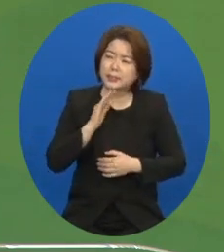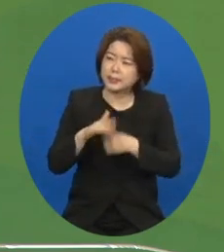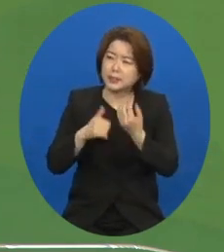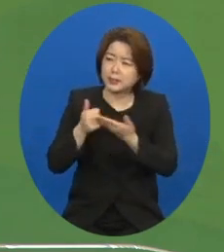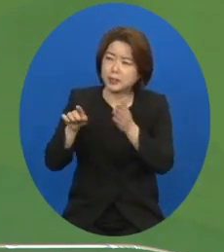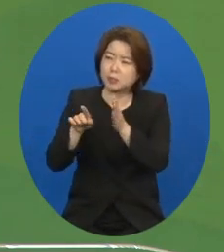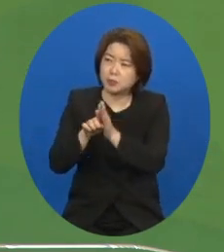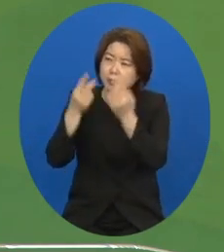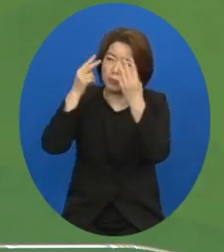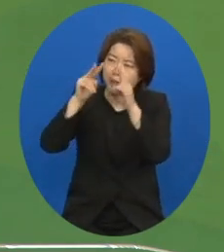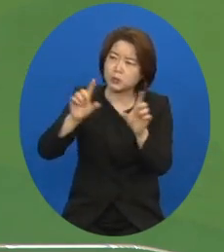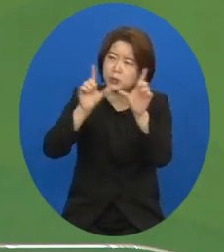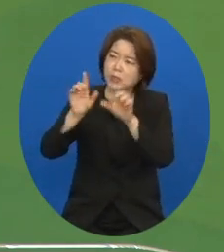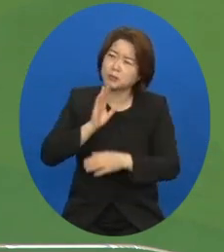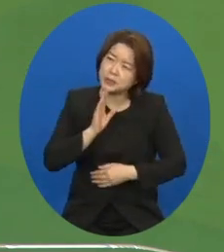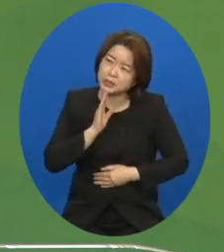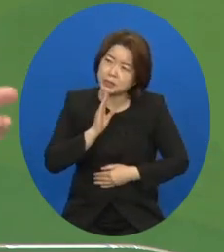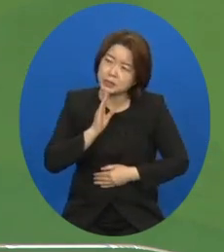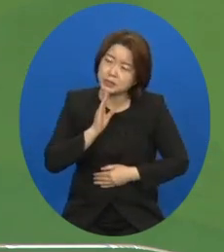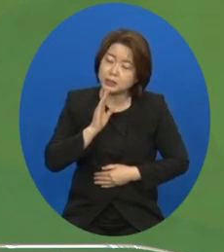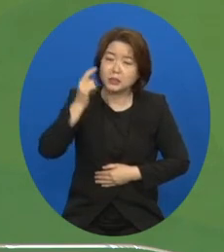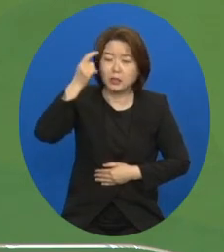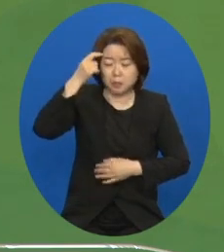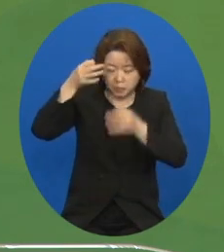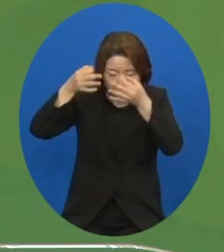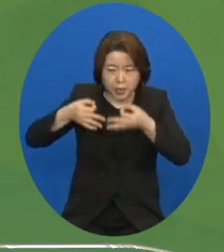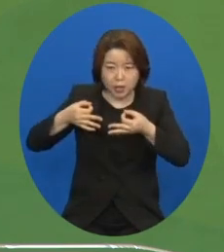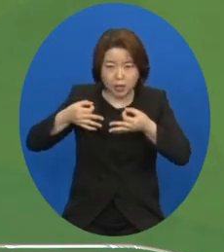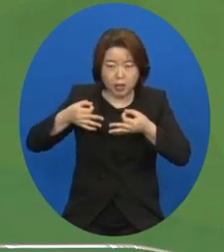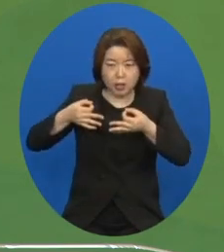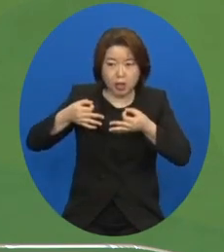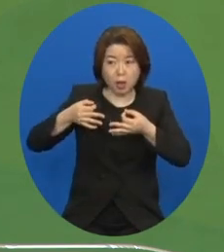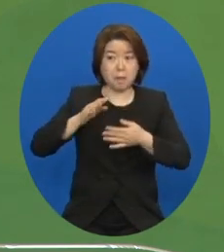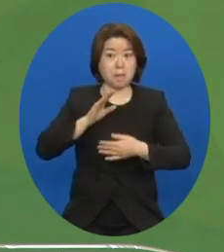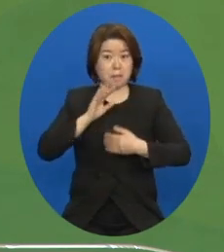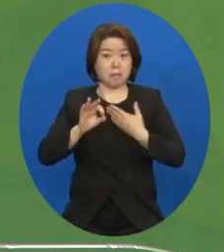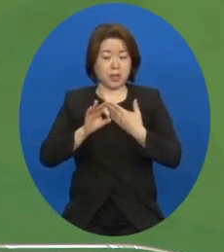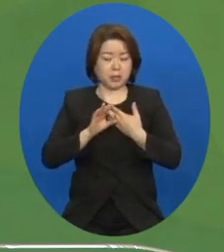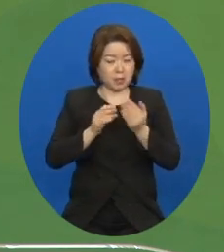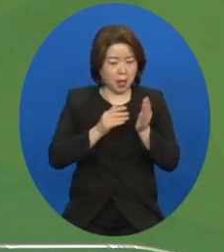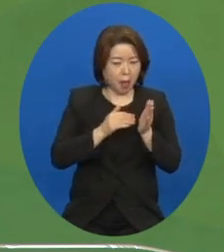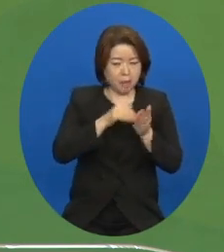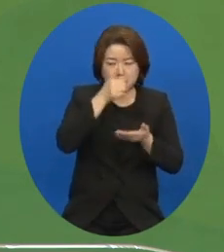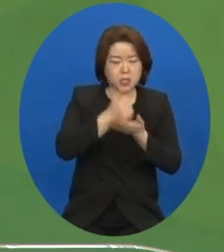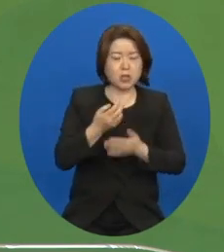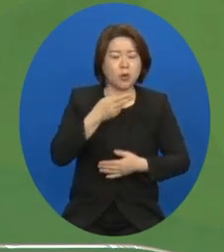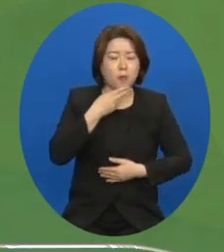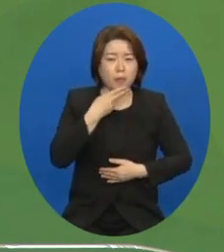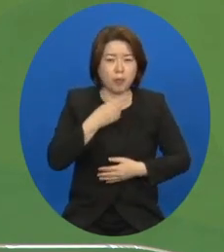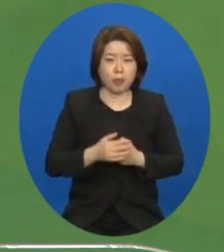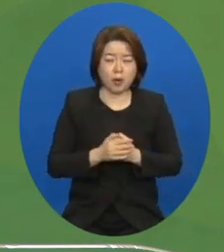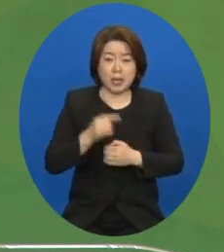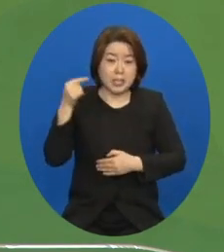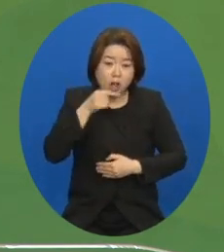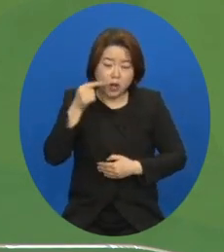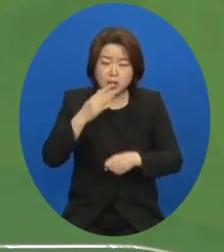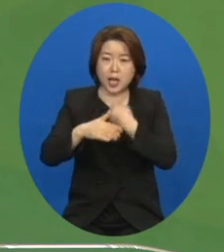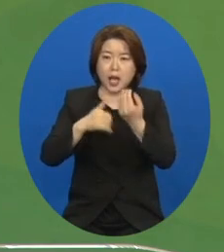사는가? 그러면 은밀한 죄가 있을 수 없어요. 철저하게 하나님을